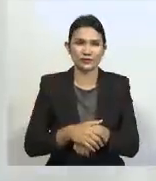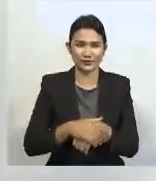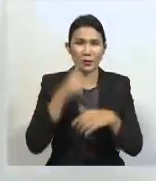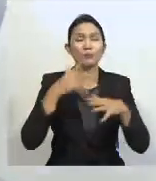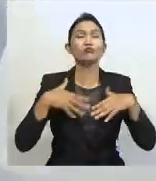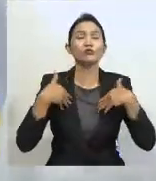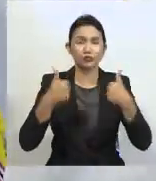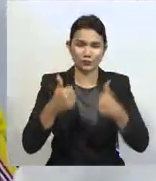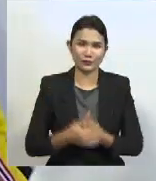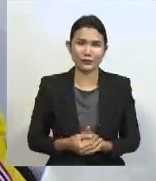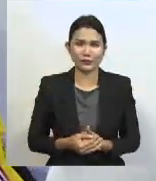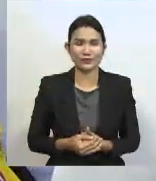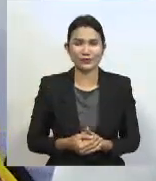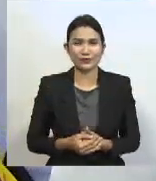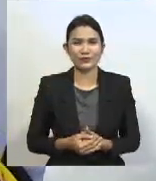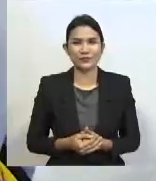ค่ะ